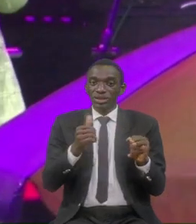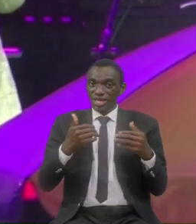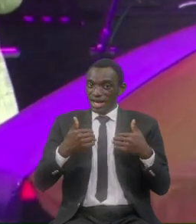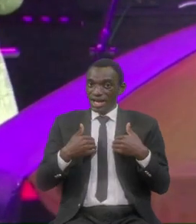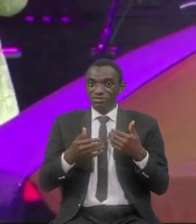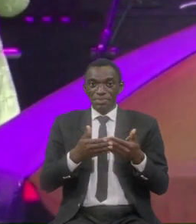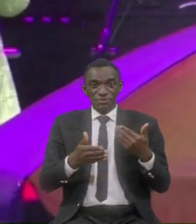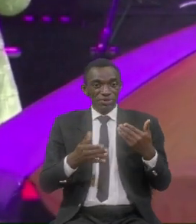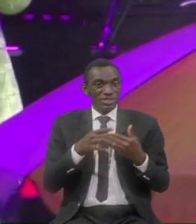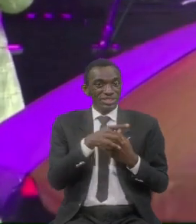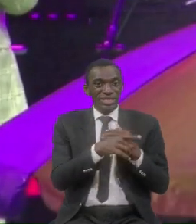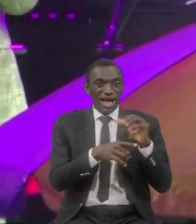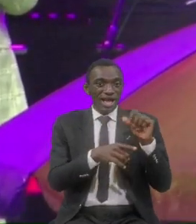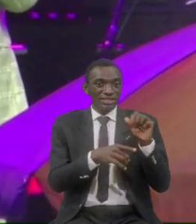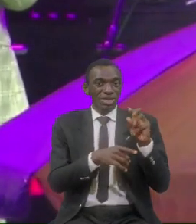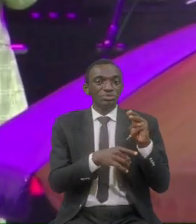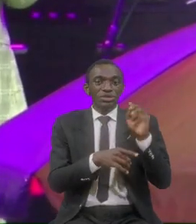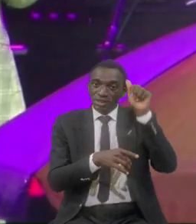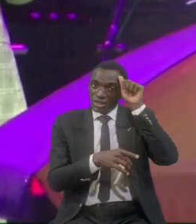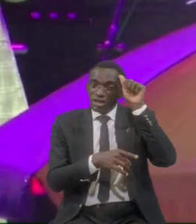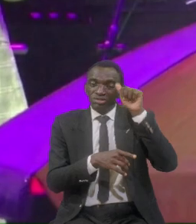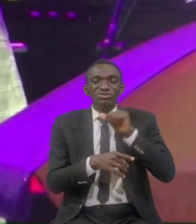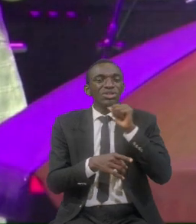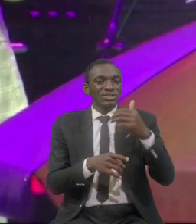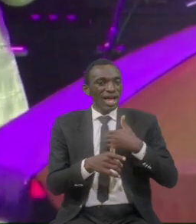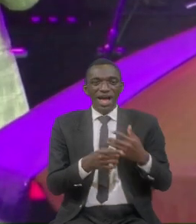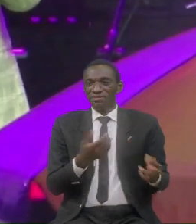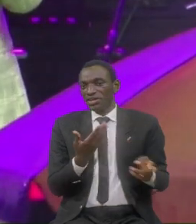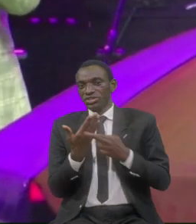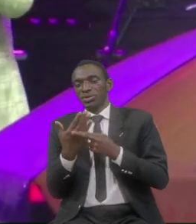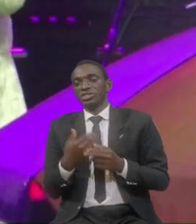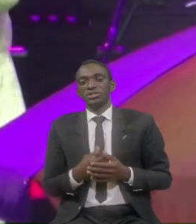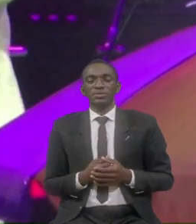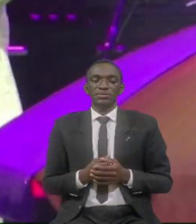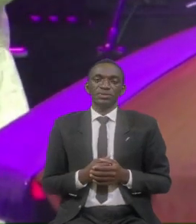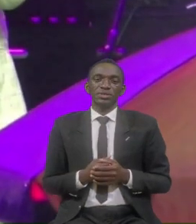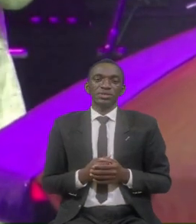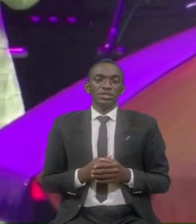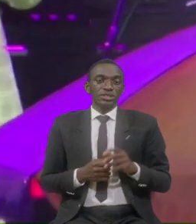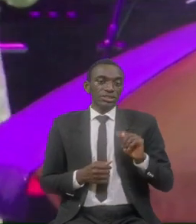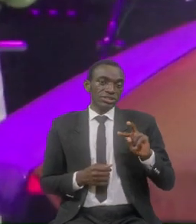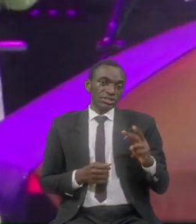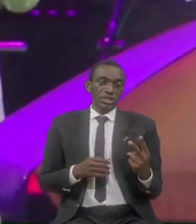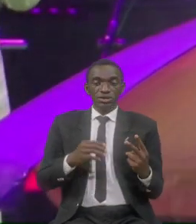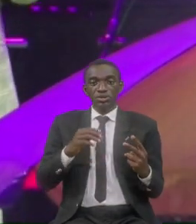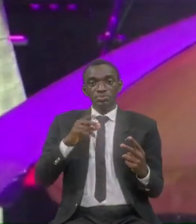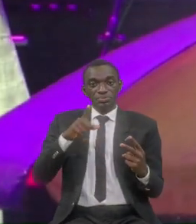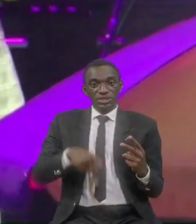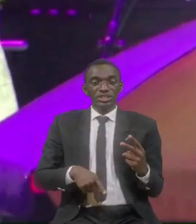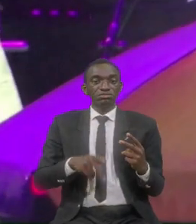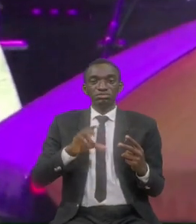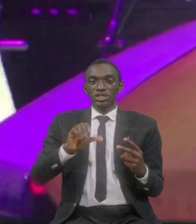restoration. Ang wala na ang kuni Adam nga pagbalik kanila sa atin, kita what Cain could not be restored to, we